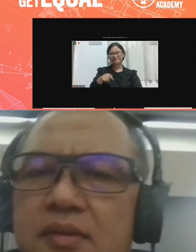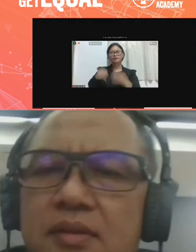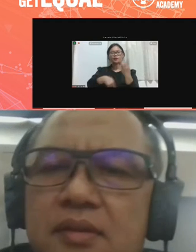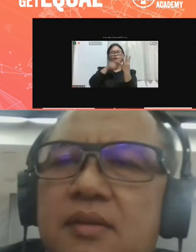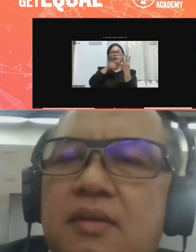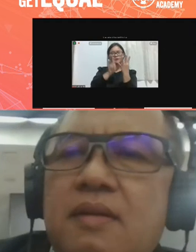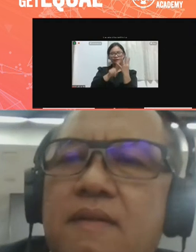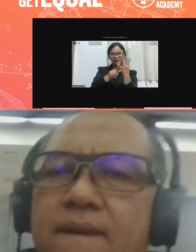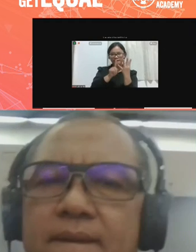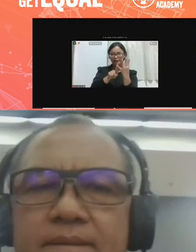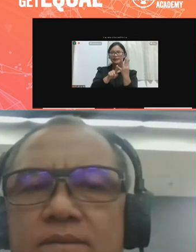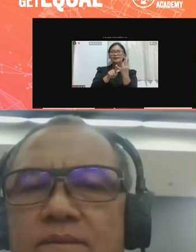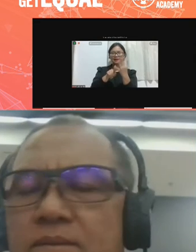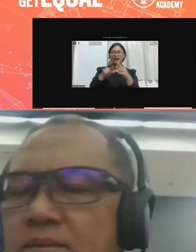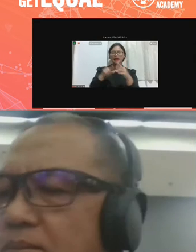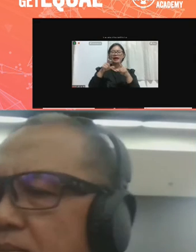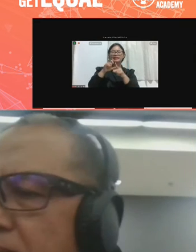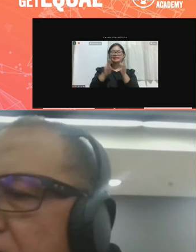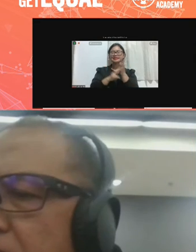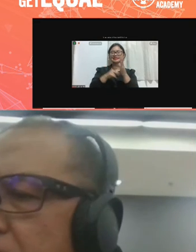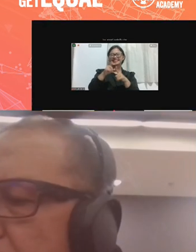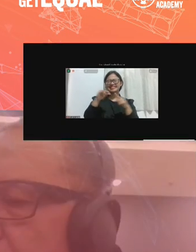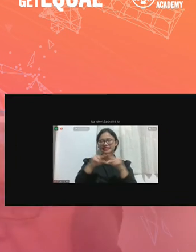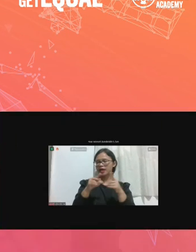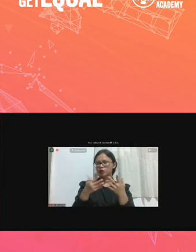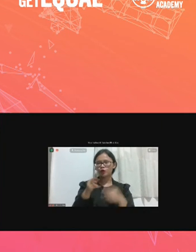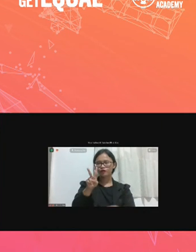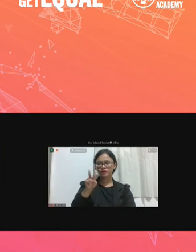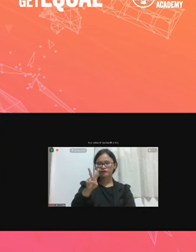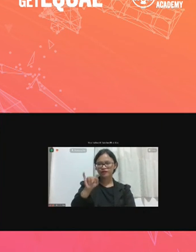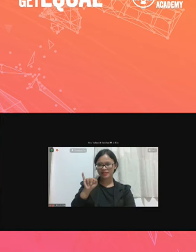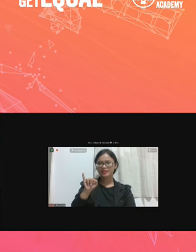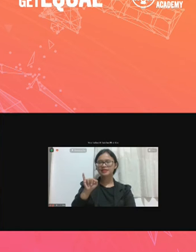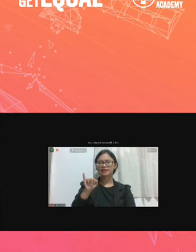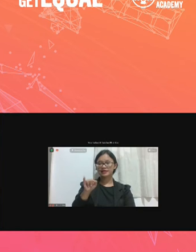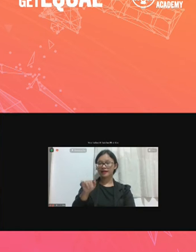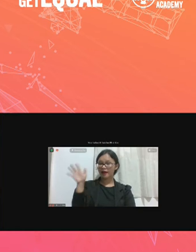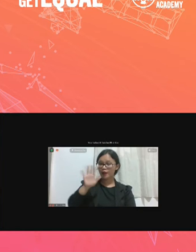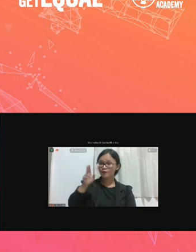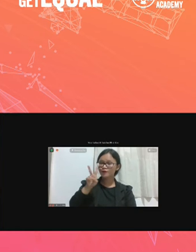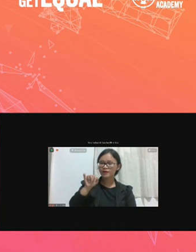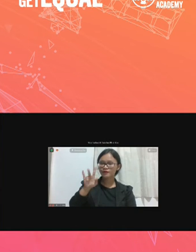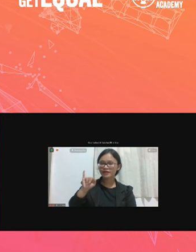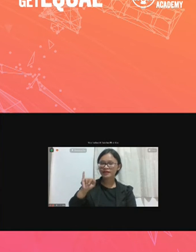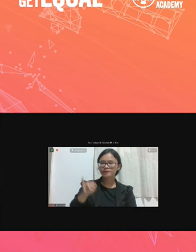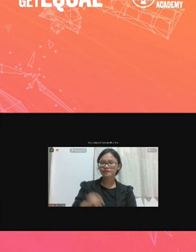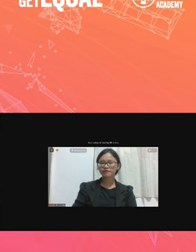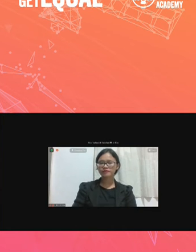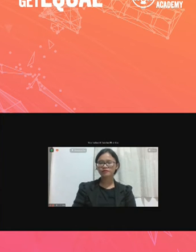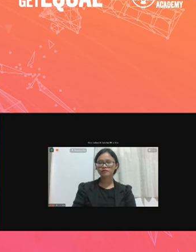ke Kak Anindya Restuviani atau Kak Vivi. Halo Kak Vivi. Halo, dengar gak